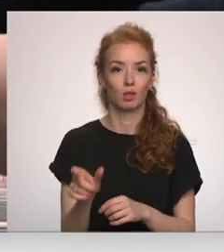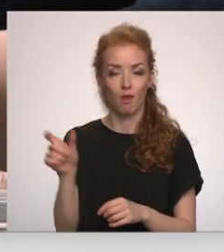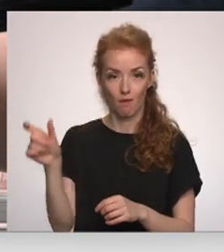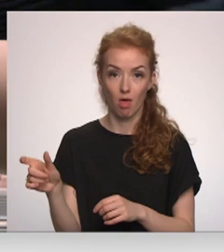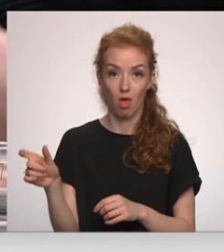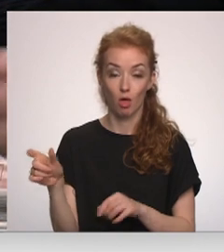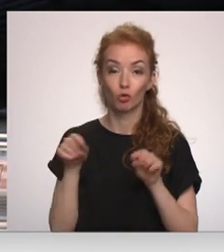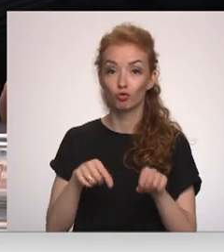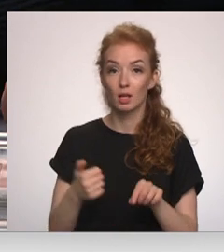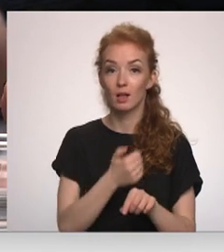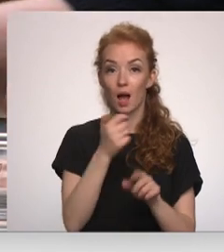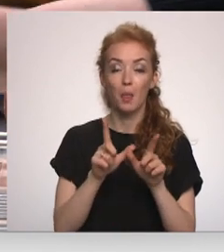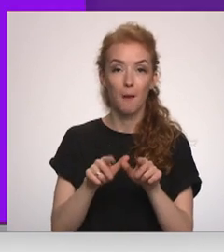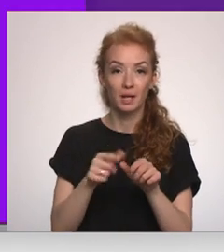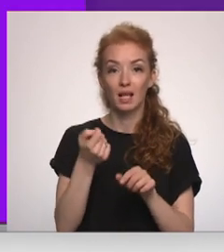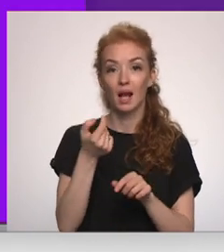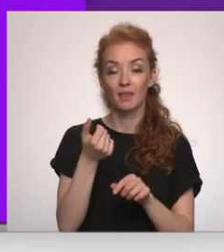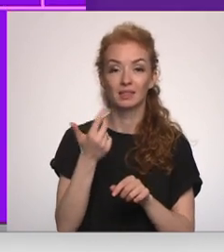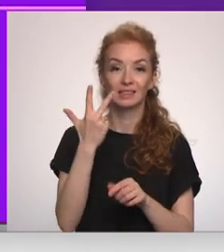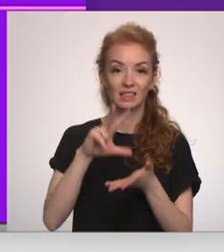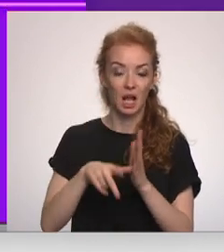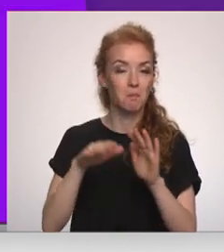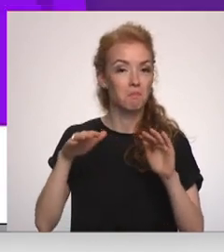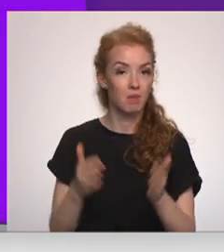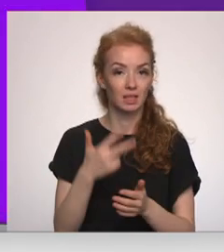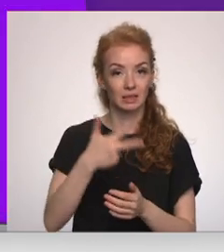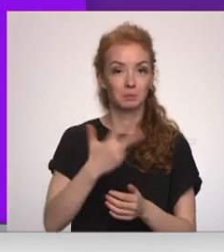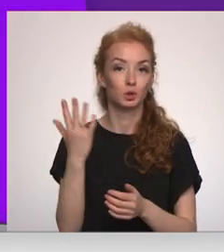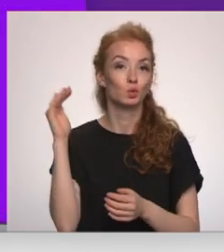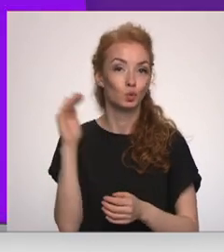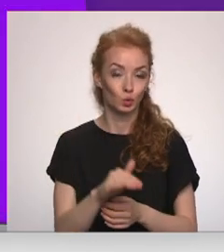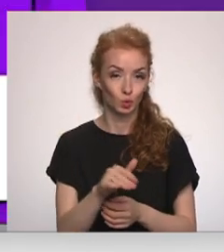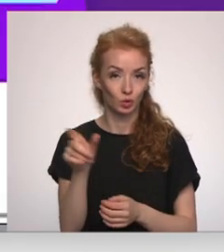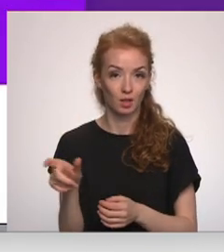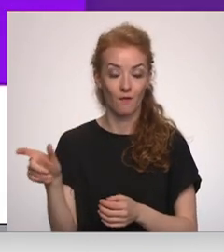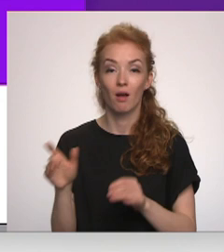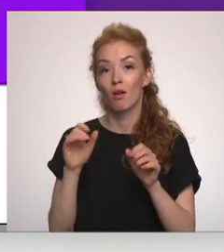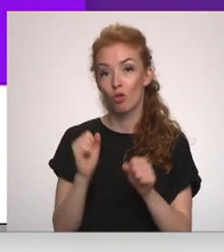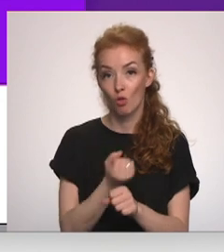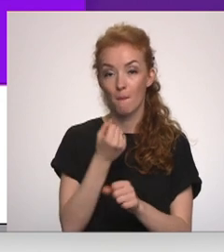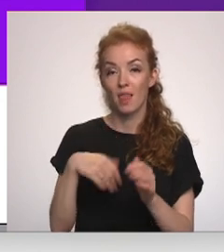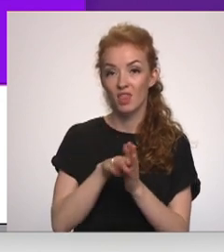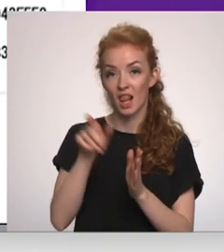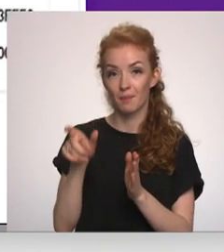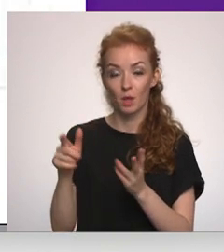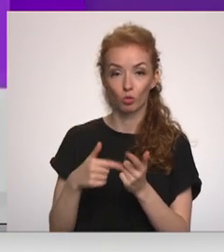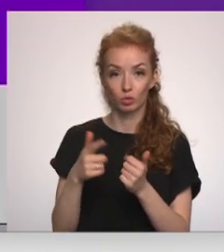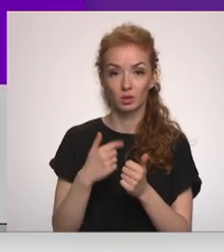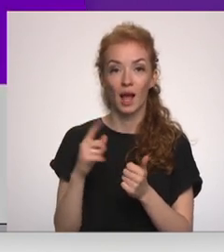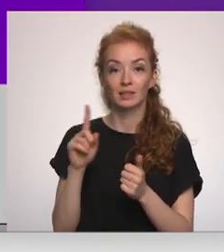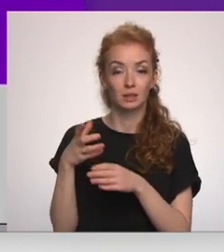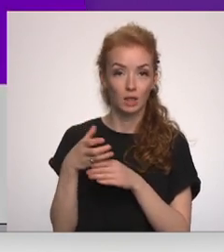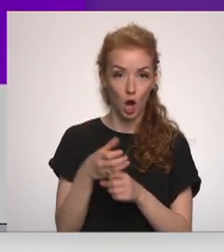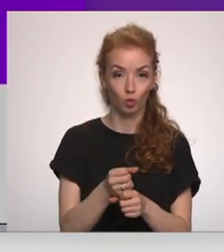cilvēku. Šī gada aprīlī gandrīz trīs reizes mazāk – 35 tūkstoši. Lai gan dalībnieku skaits laika gaitā ir